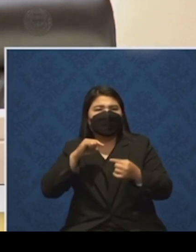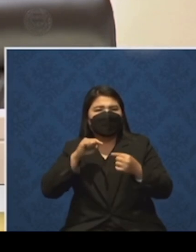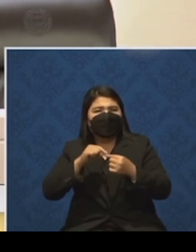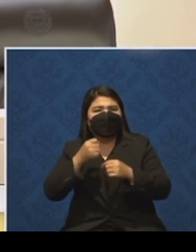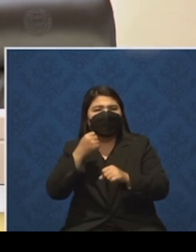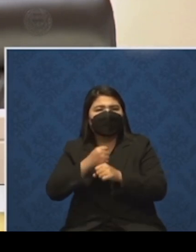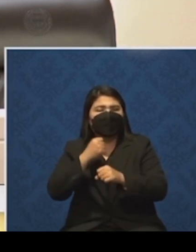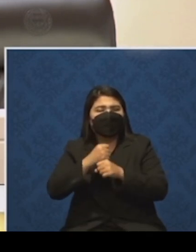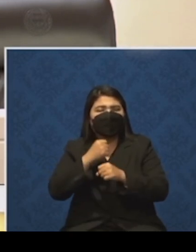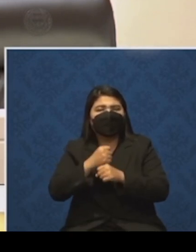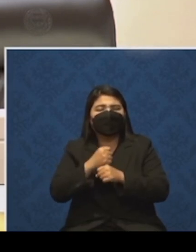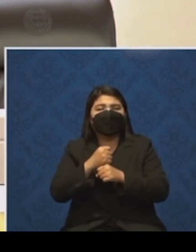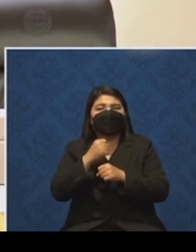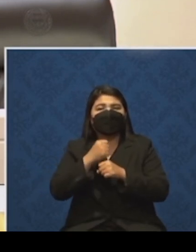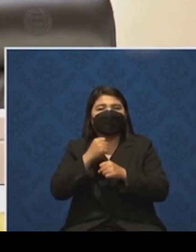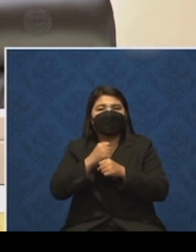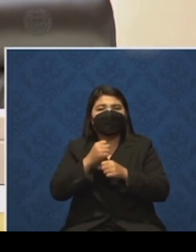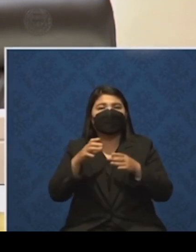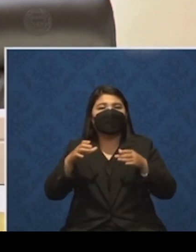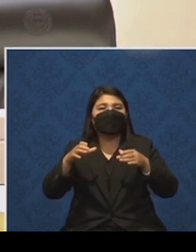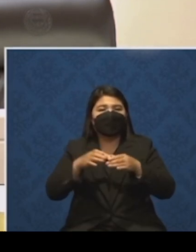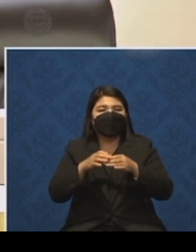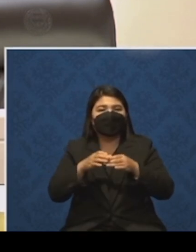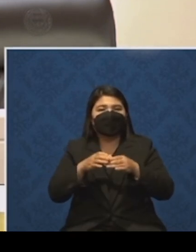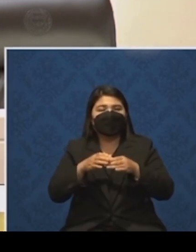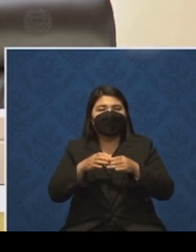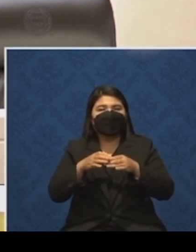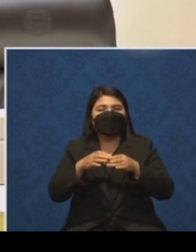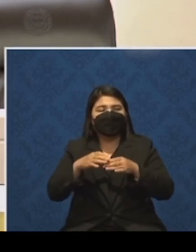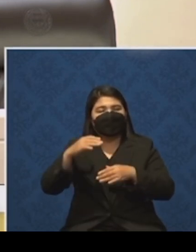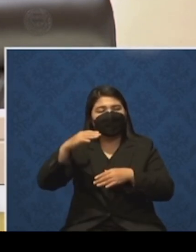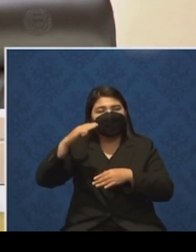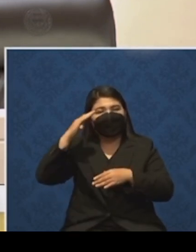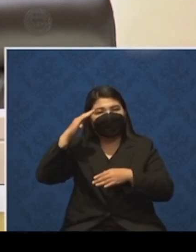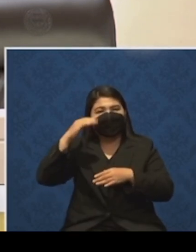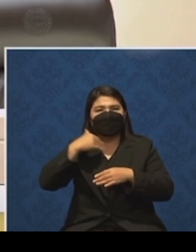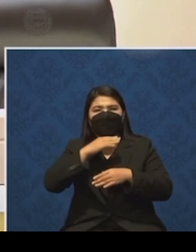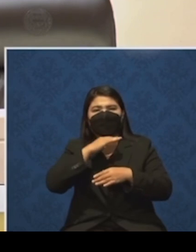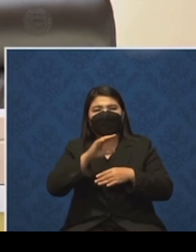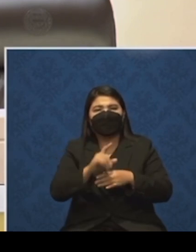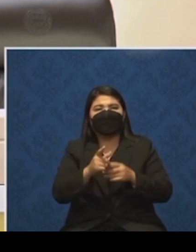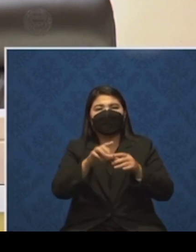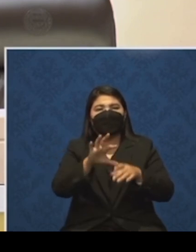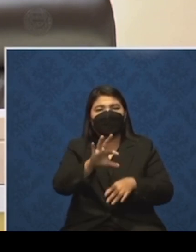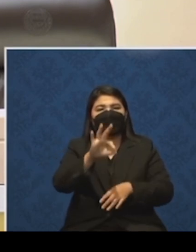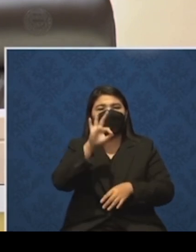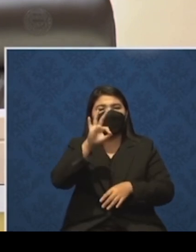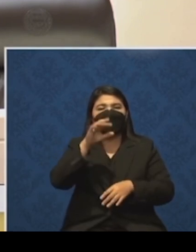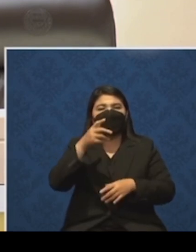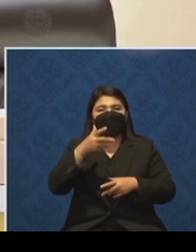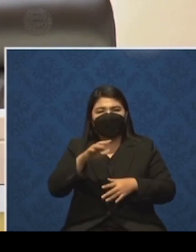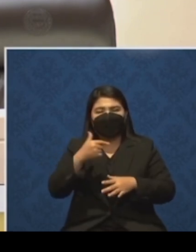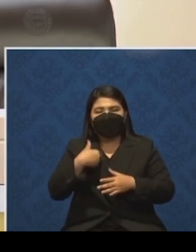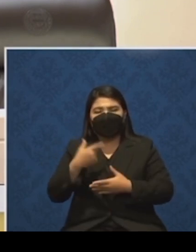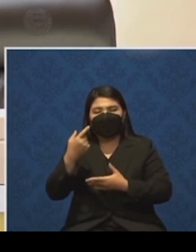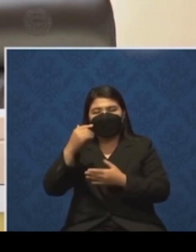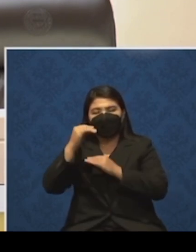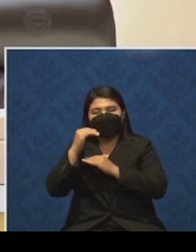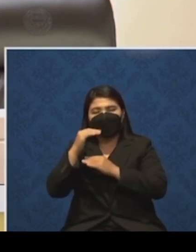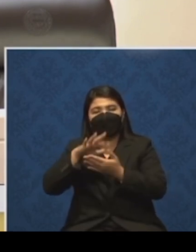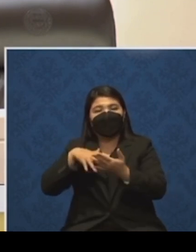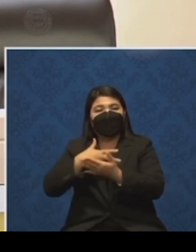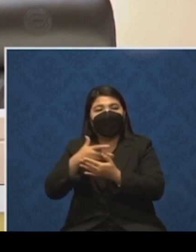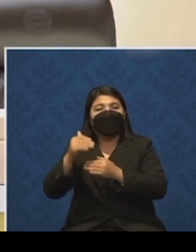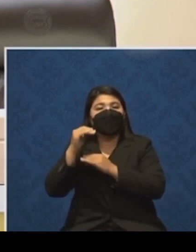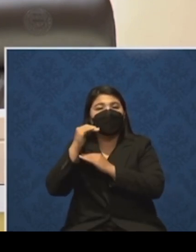ารกิจของกองทัพมากที่สุดกรรมการคัดเลือกแบบแล้วก็จะกำหนดในเรื่องของแผนงานโครงการขึ้นมา